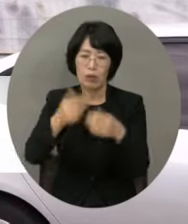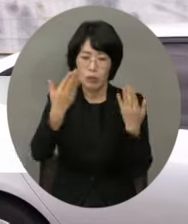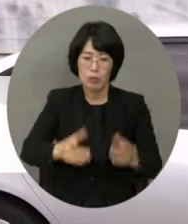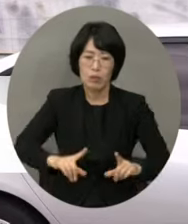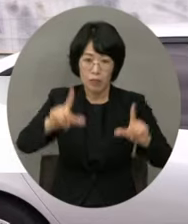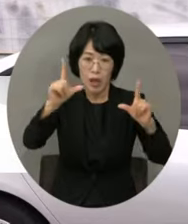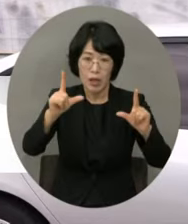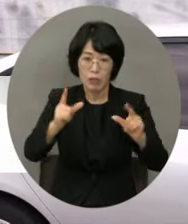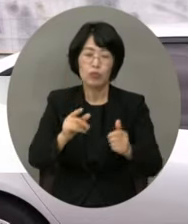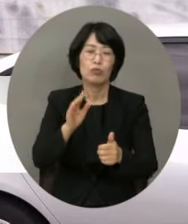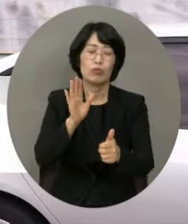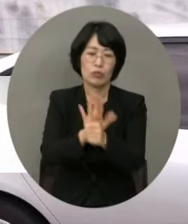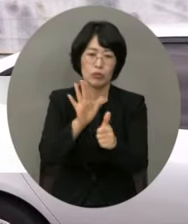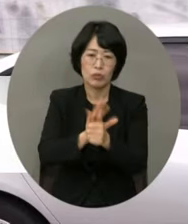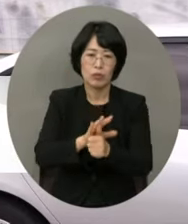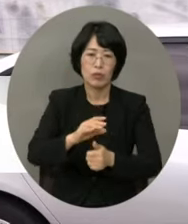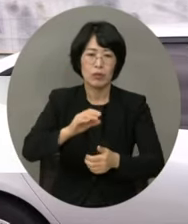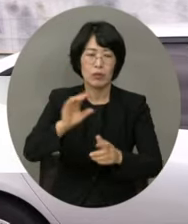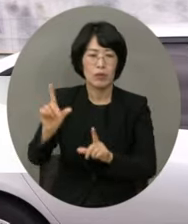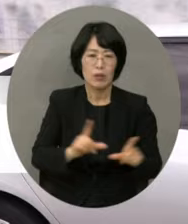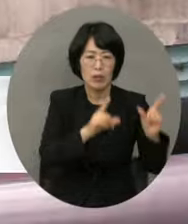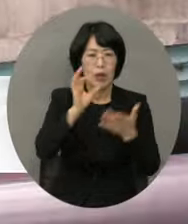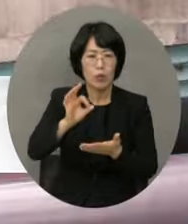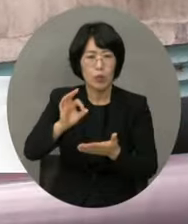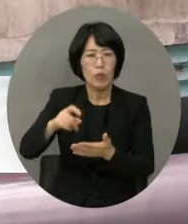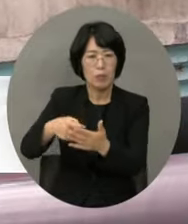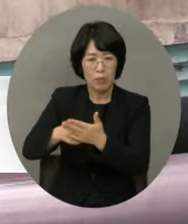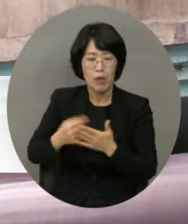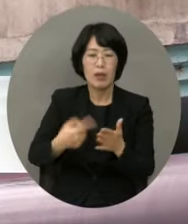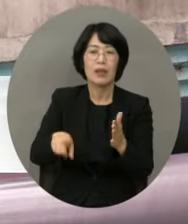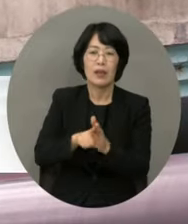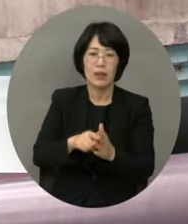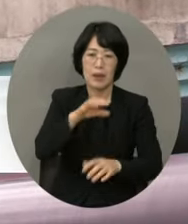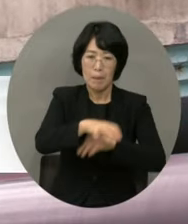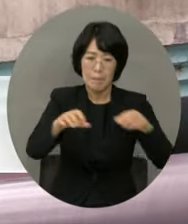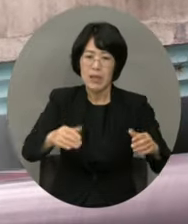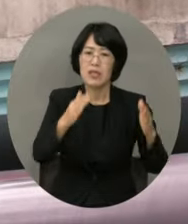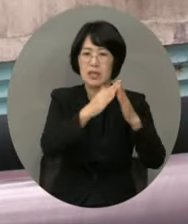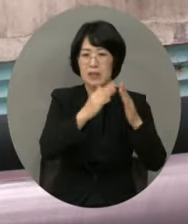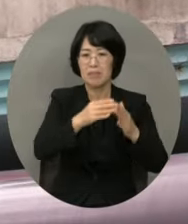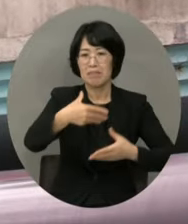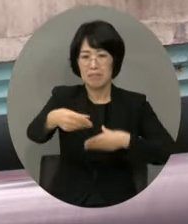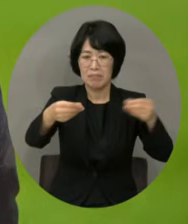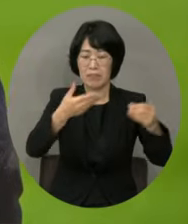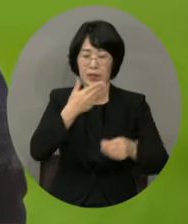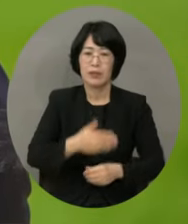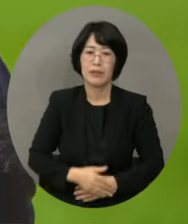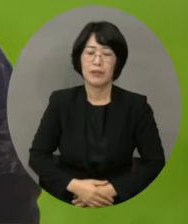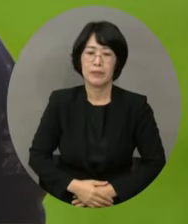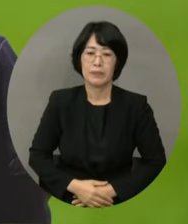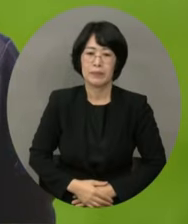보장하고 생활비를 절약할 수 있도록 지역 마을 회관과 경로당을 숙소로 제공하고 있습니다.